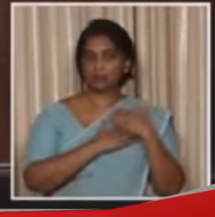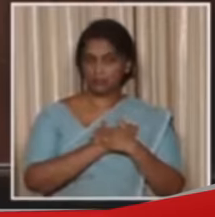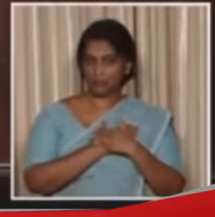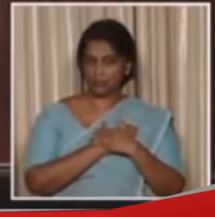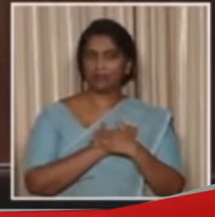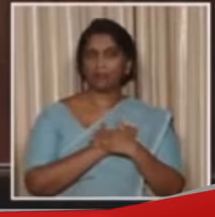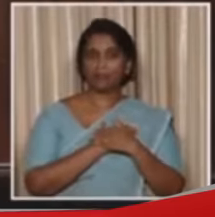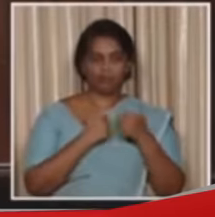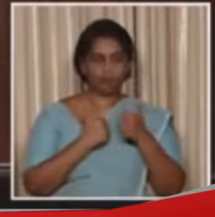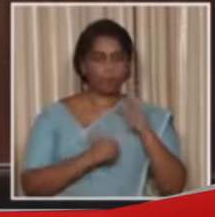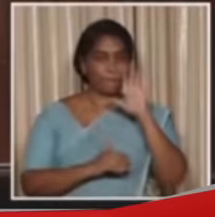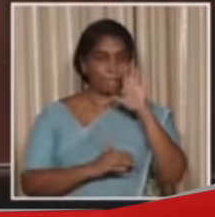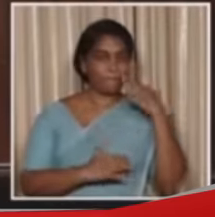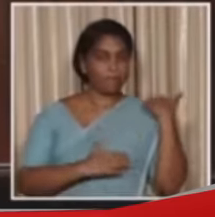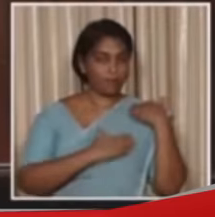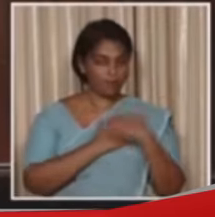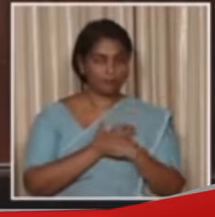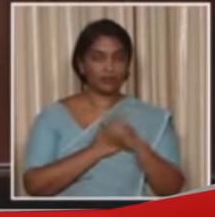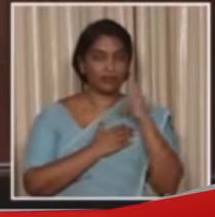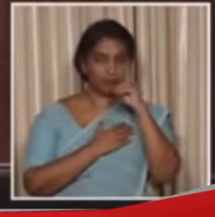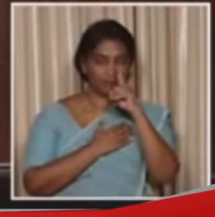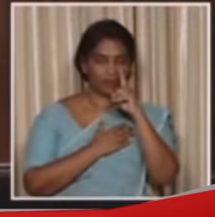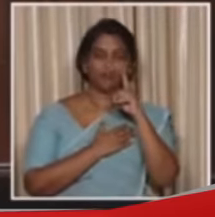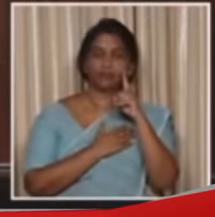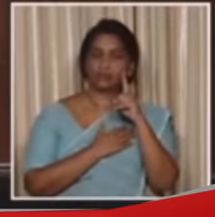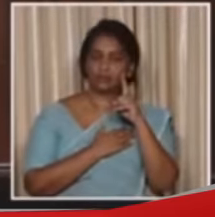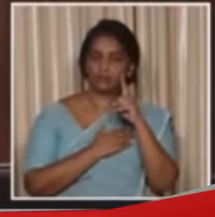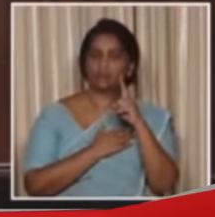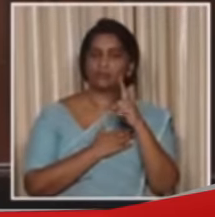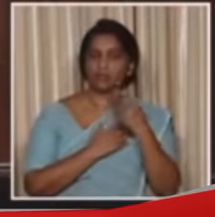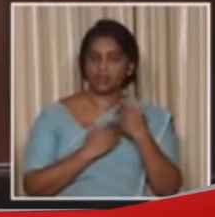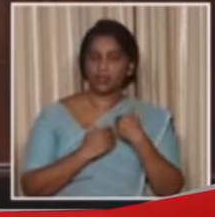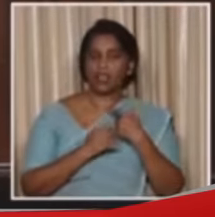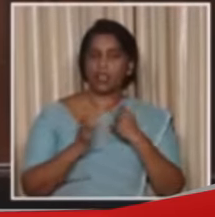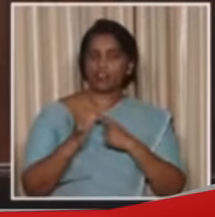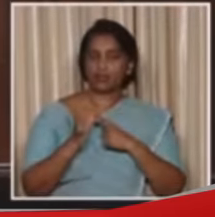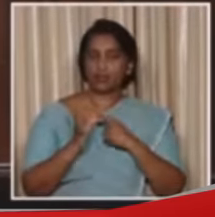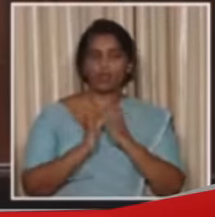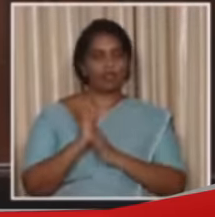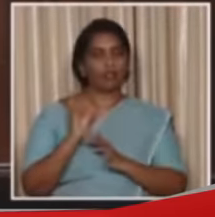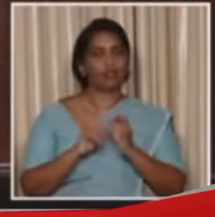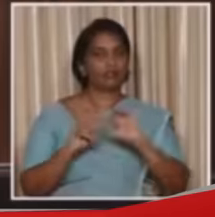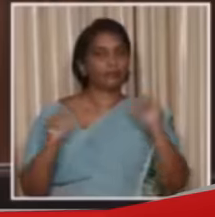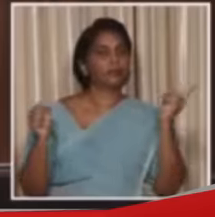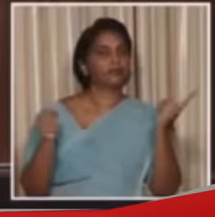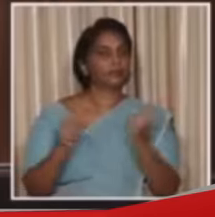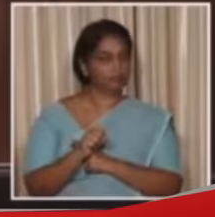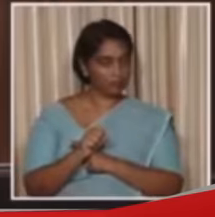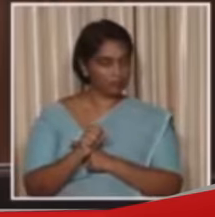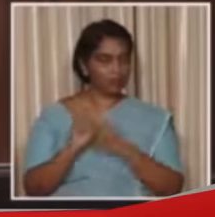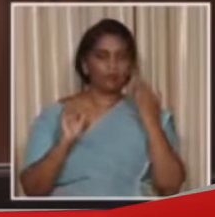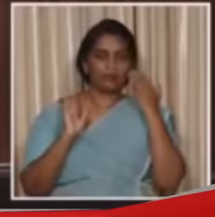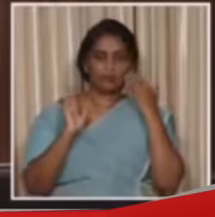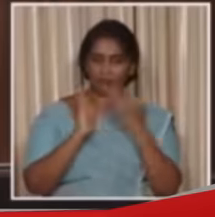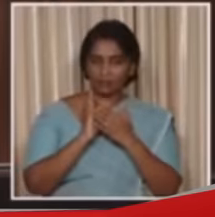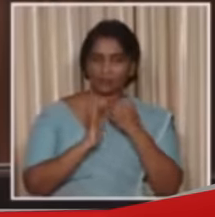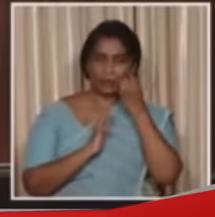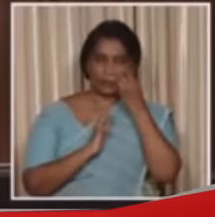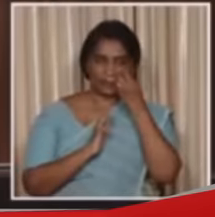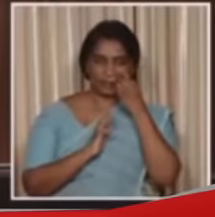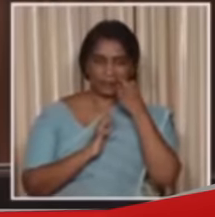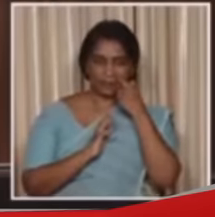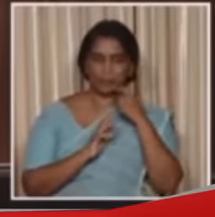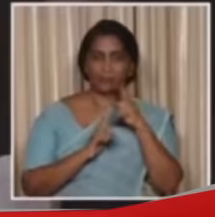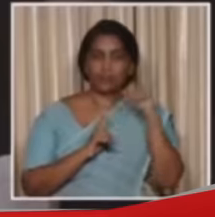බොහොම හොඳයි. පන්සිල් පද පහේ පළවෙනි පදය අපේ අතුකෝරල මන්ත්‍රීතුමාවම මරා දැමීම ගැන මං හිතන්නේ